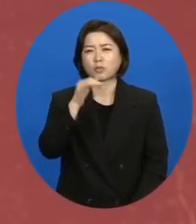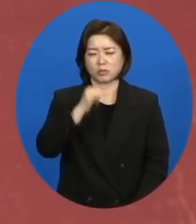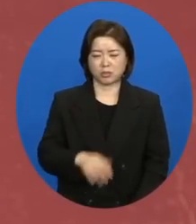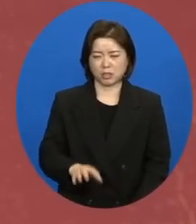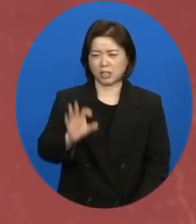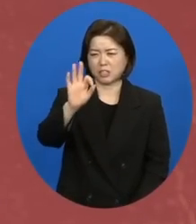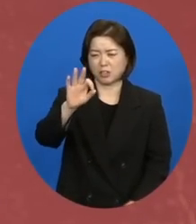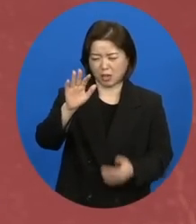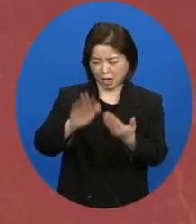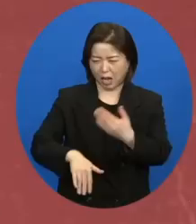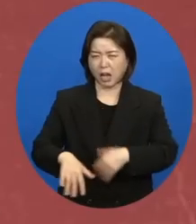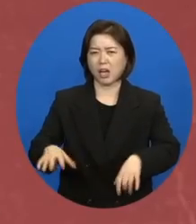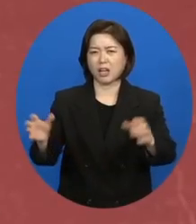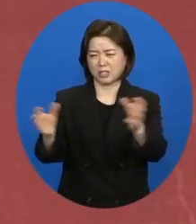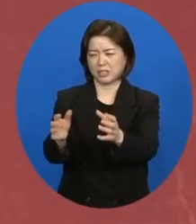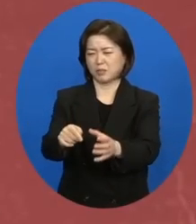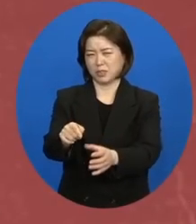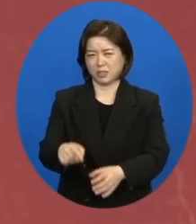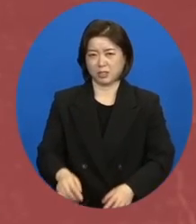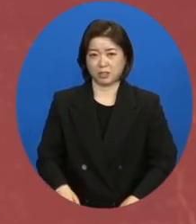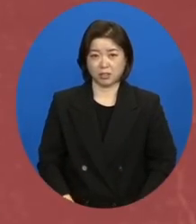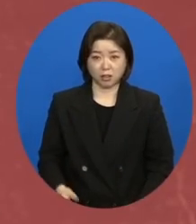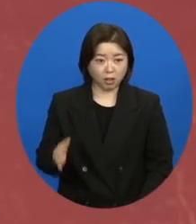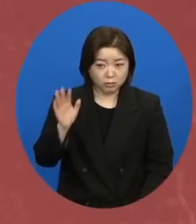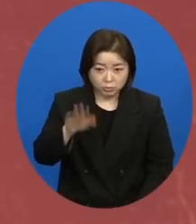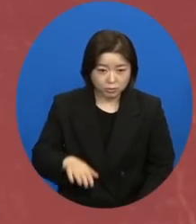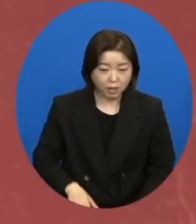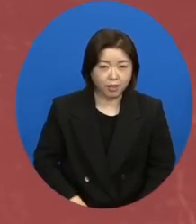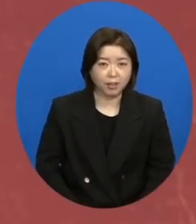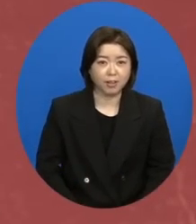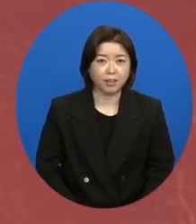10명도 안 모여, 모이는 팀이. 아, 그런데